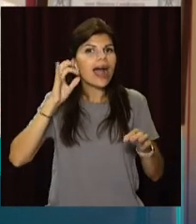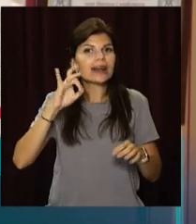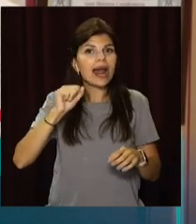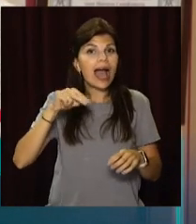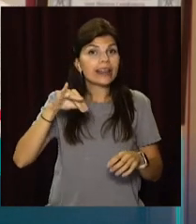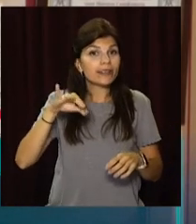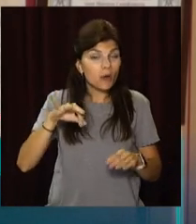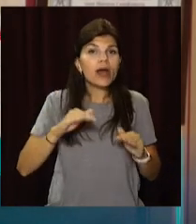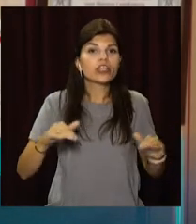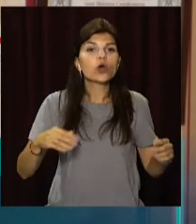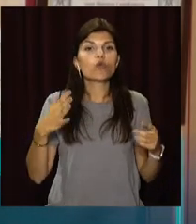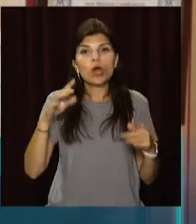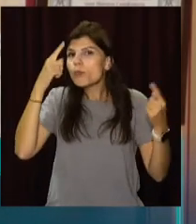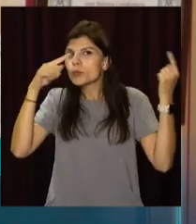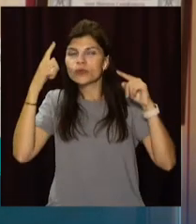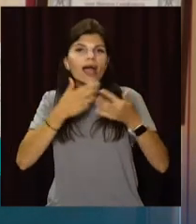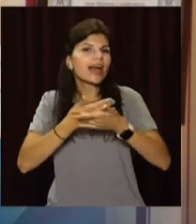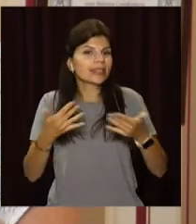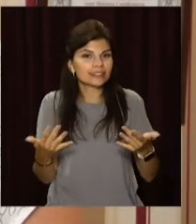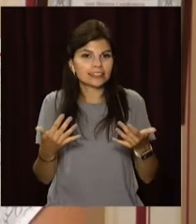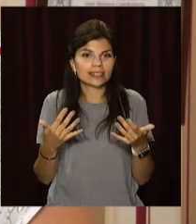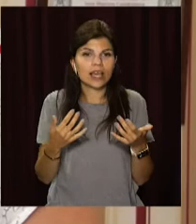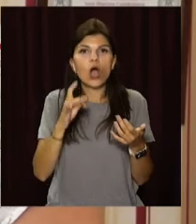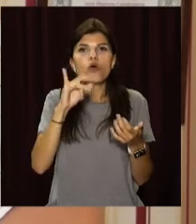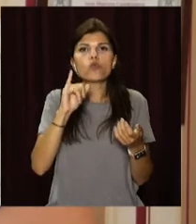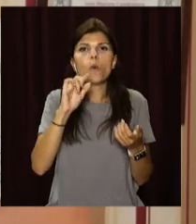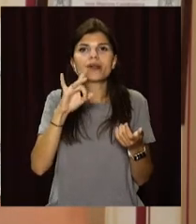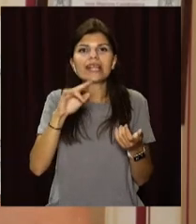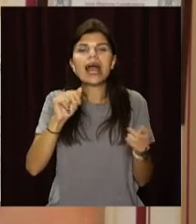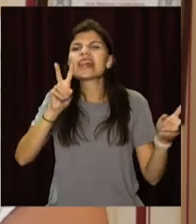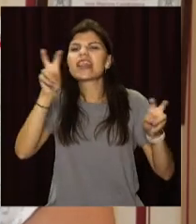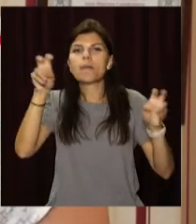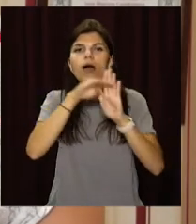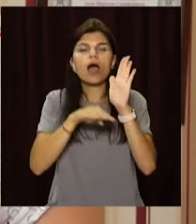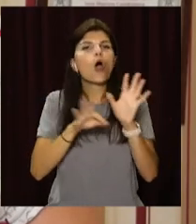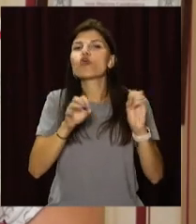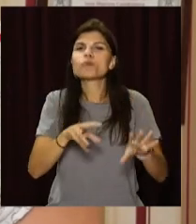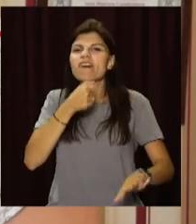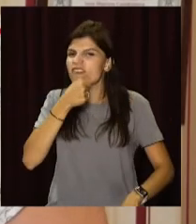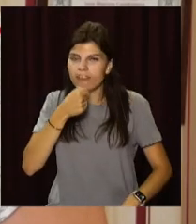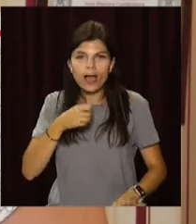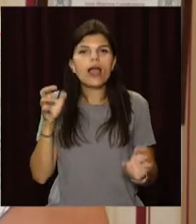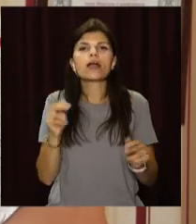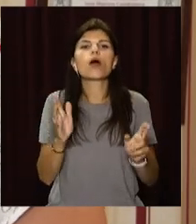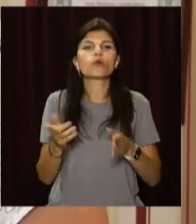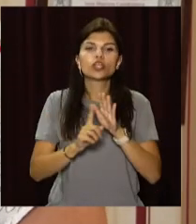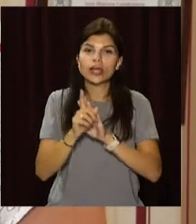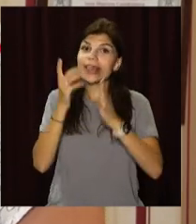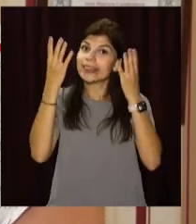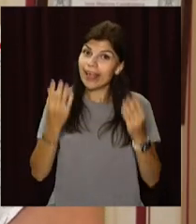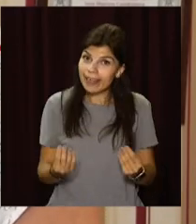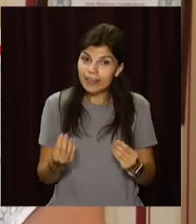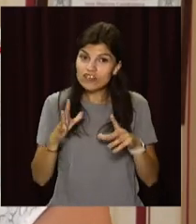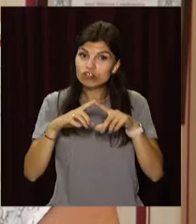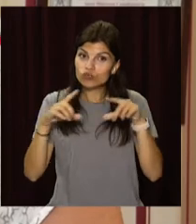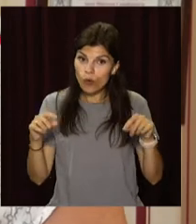Діти навіть вже попридумували різні рубрики, які будуть. як буде починатися день